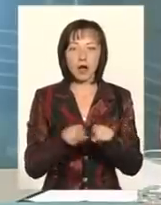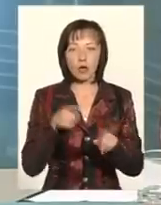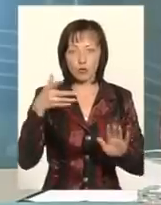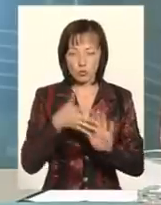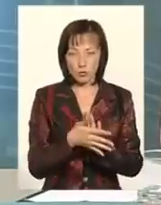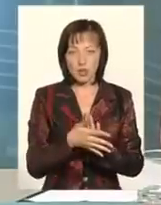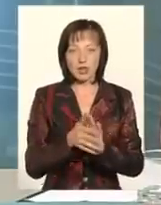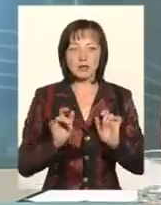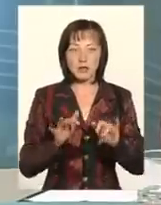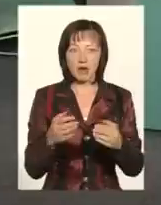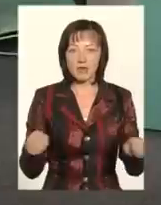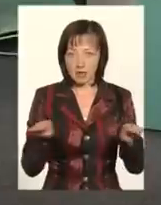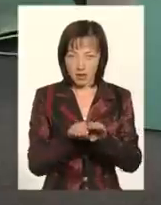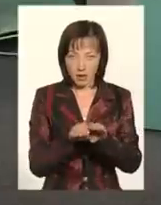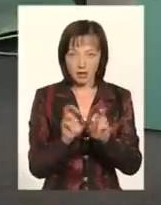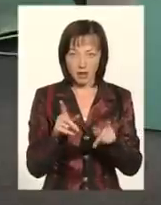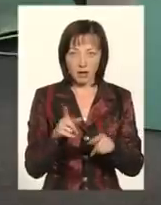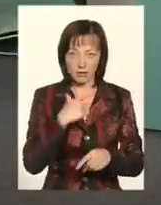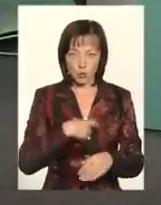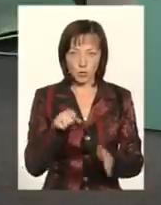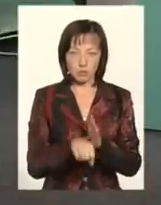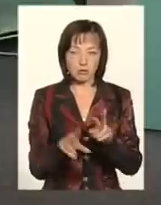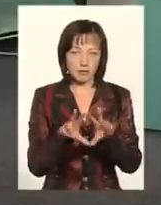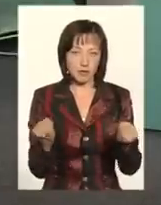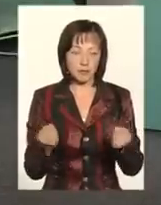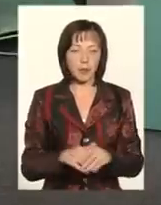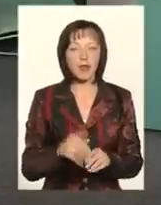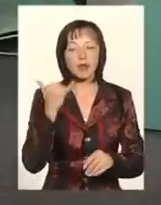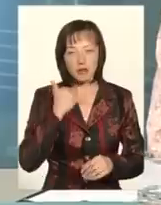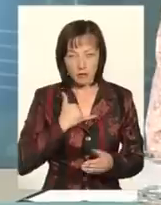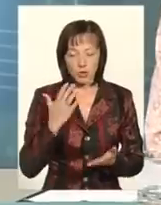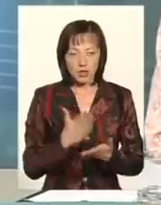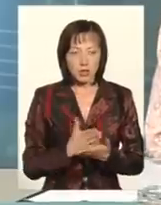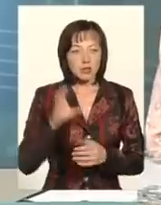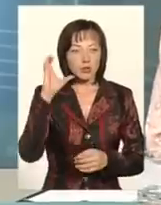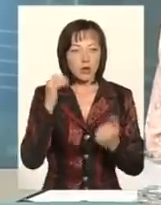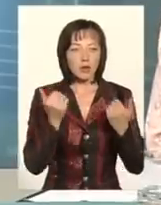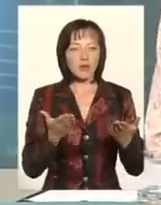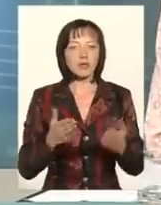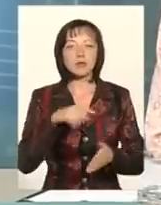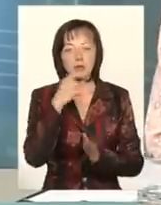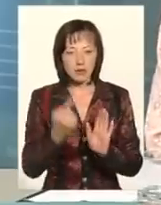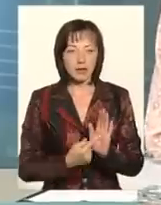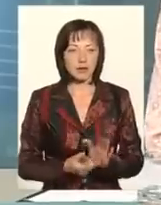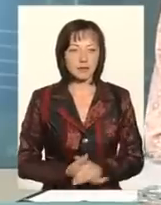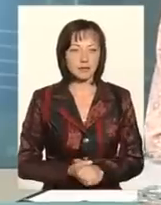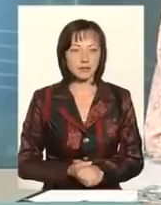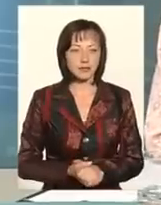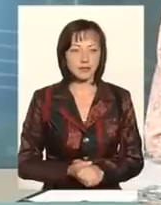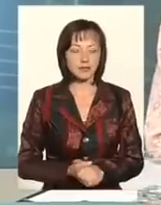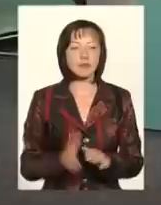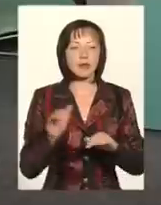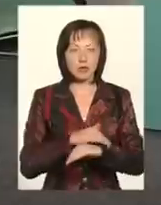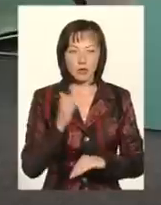справа закрита як суїцид як суїцид в нас є ще один телефонний дзвінок слухаємо вас ставте своє запитання